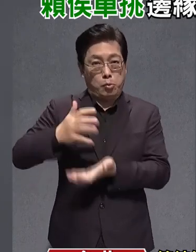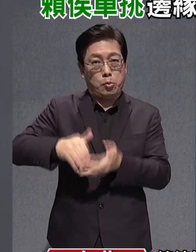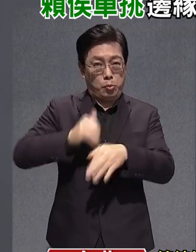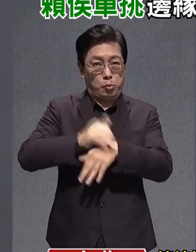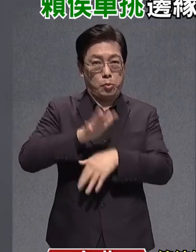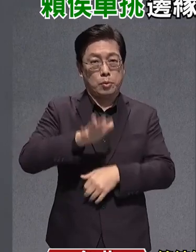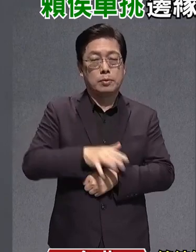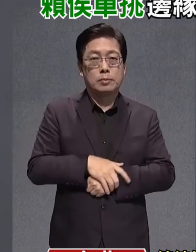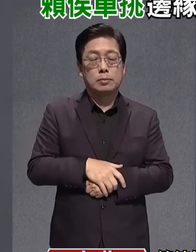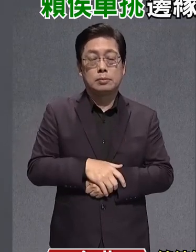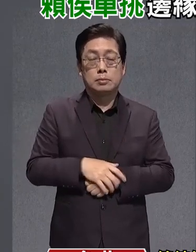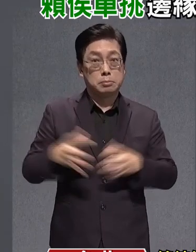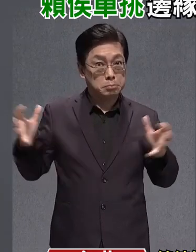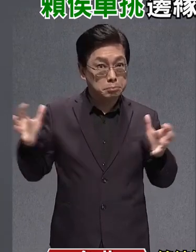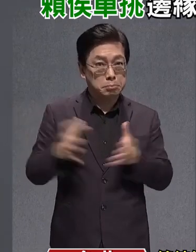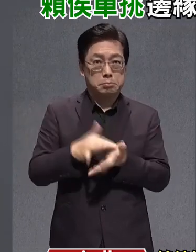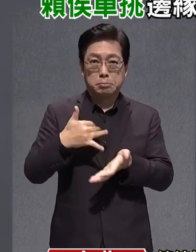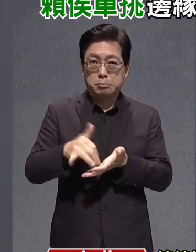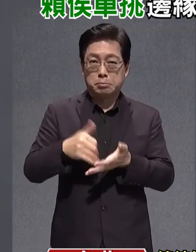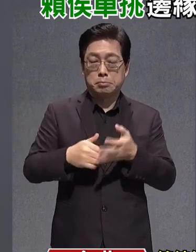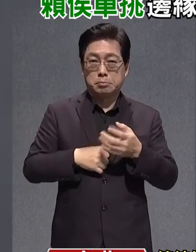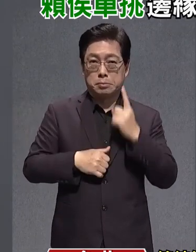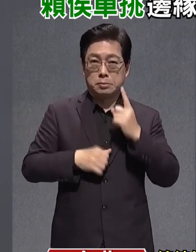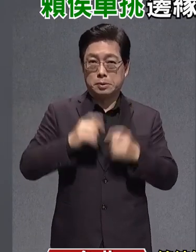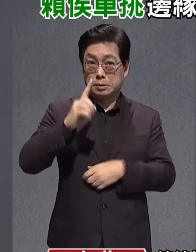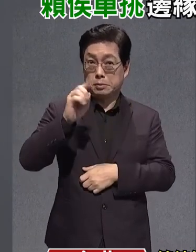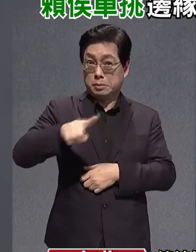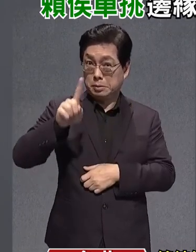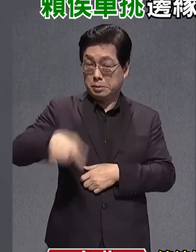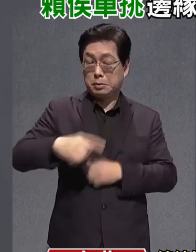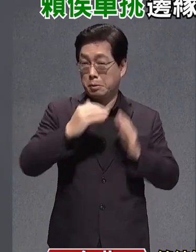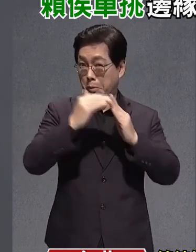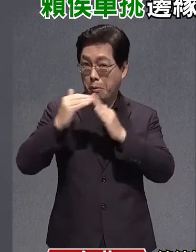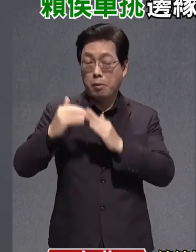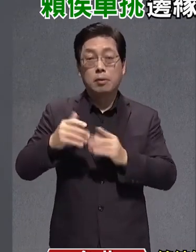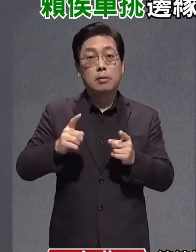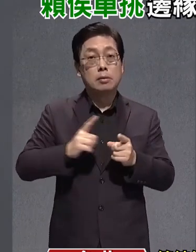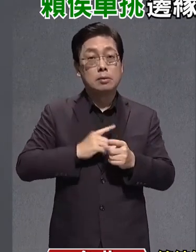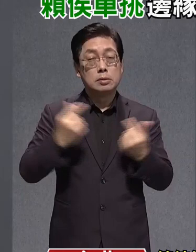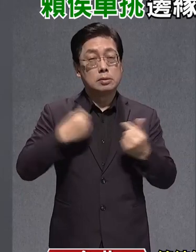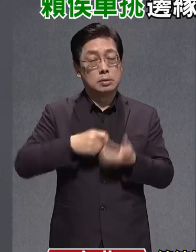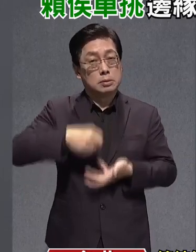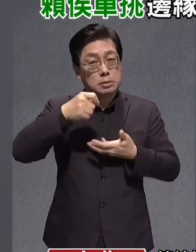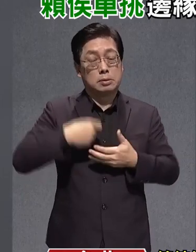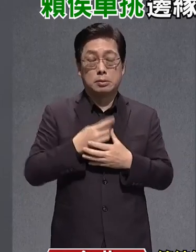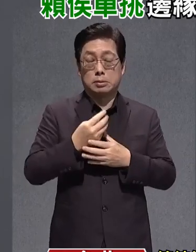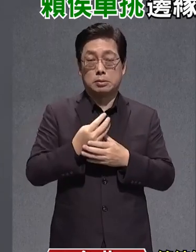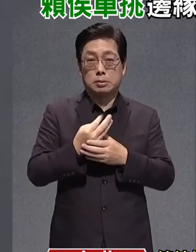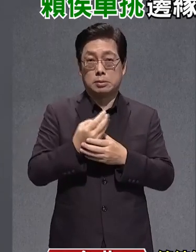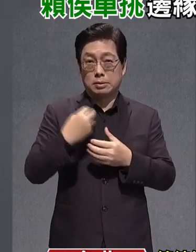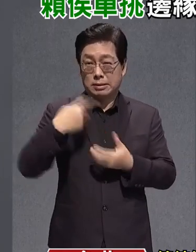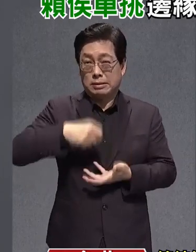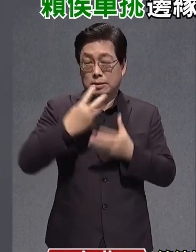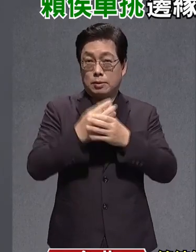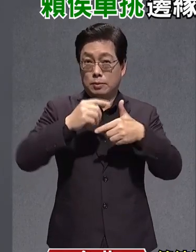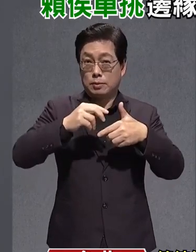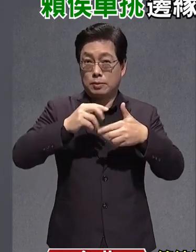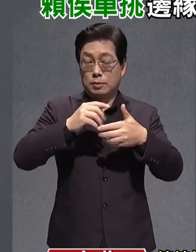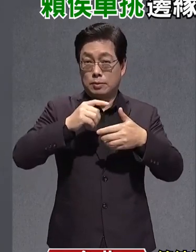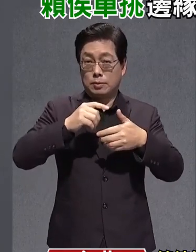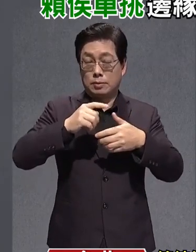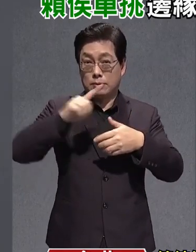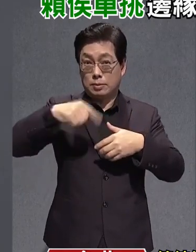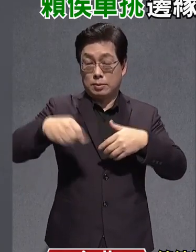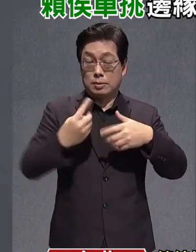的。我们家一家已经有1.1万户，你要特别组温宅进。我再说一次，温